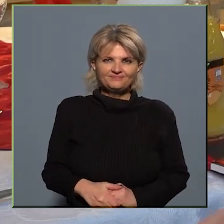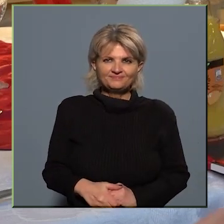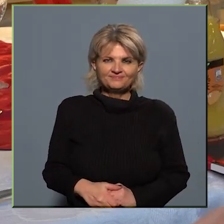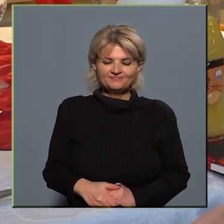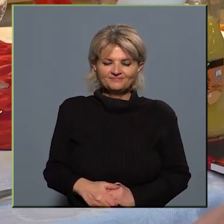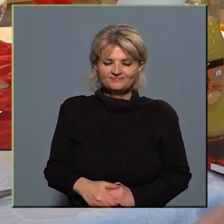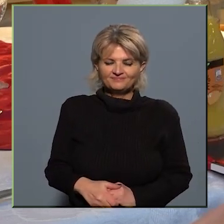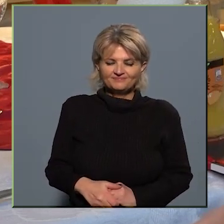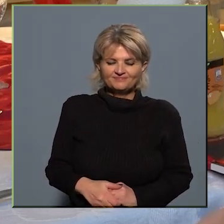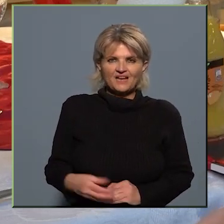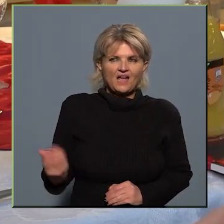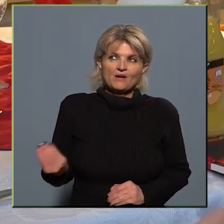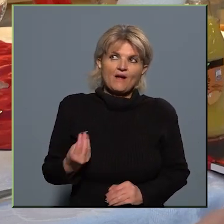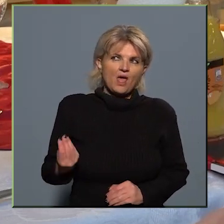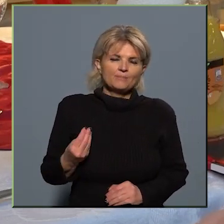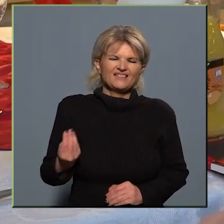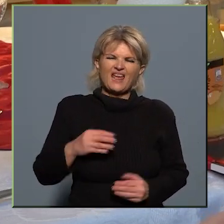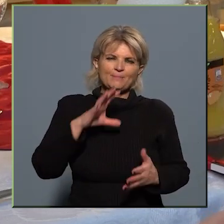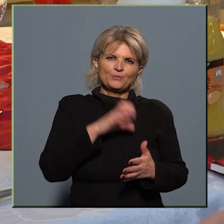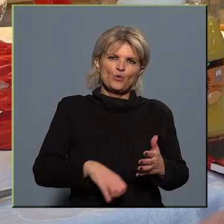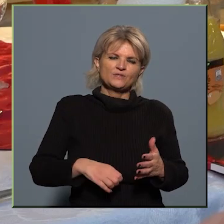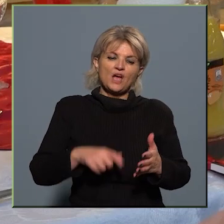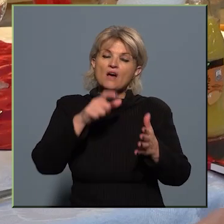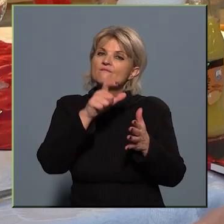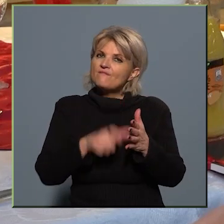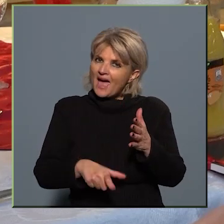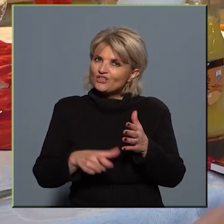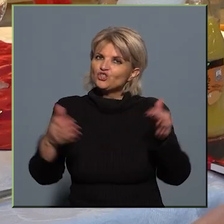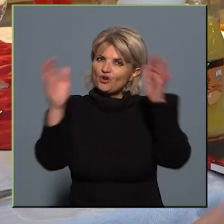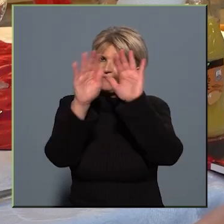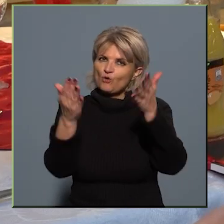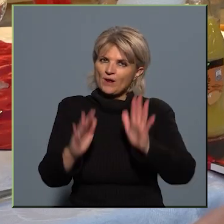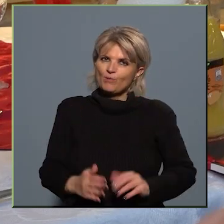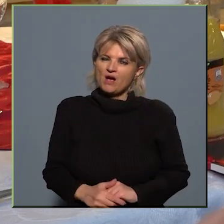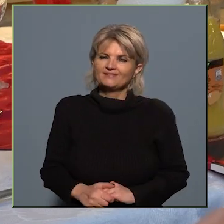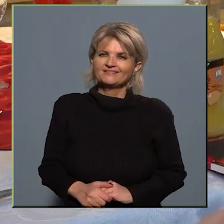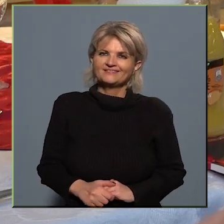Van, ami hát nem is annyira próza, inkább verses formában van,